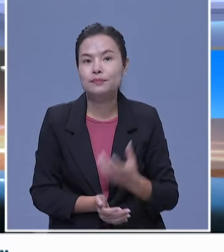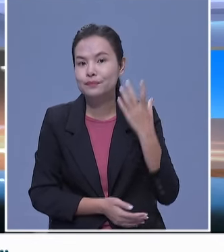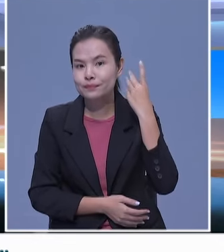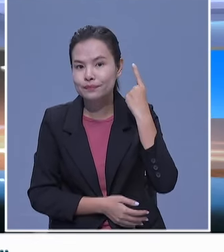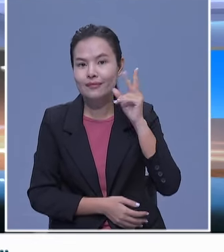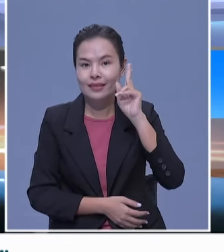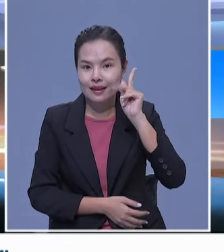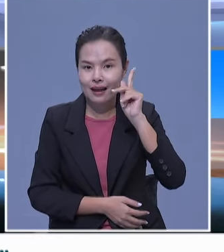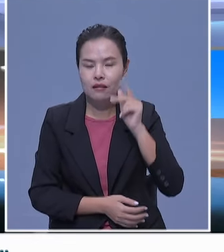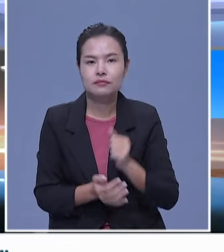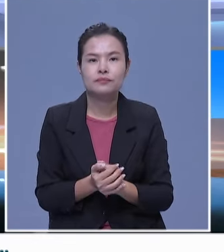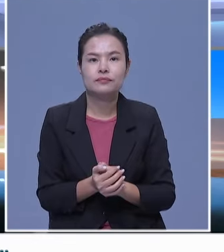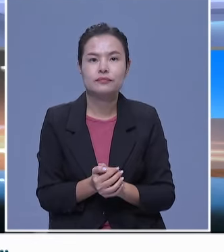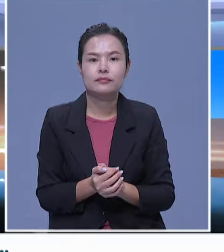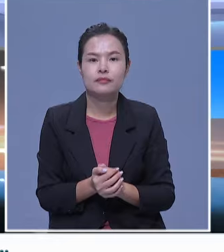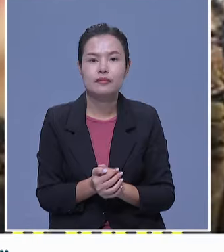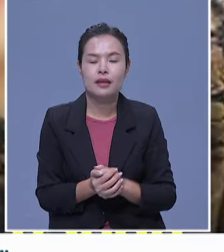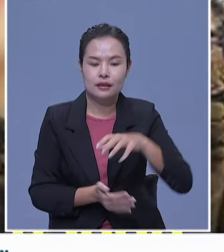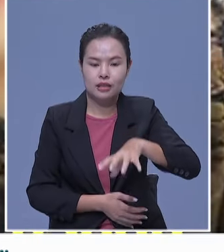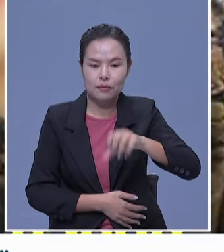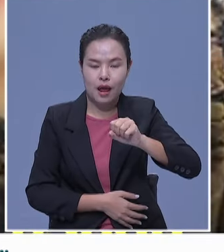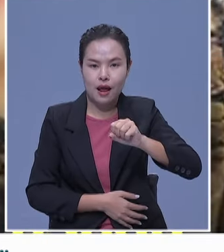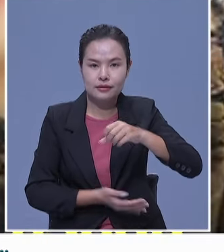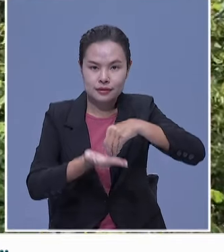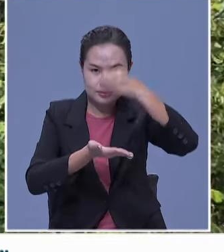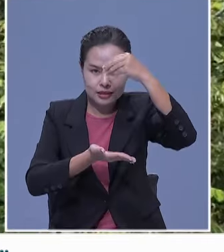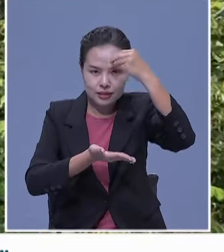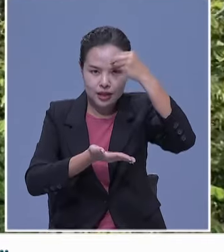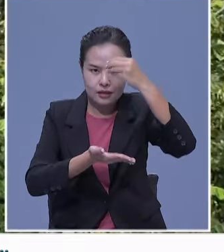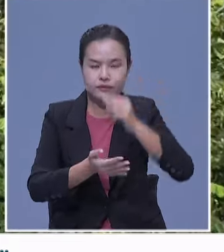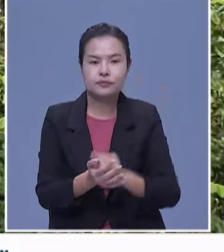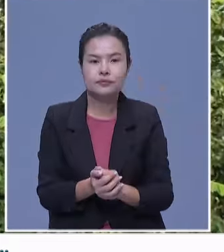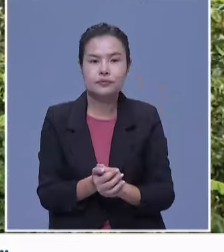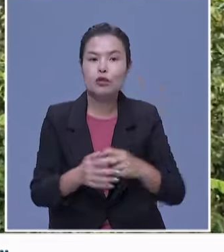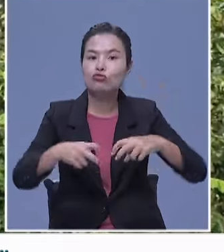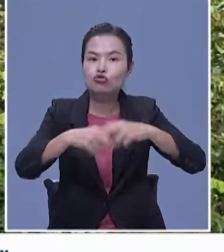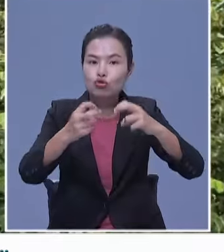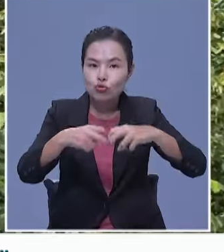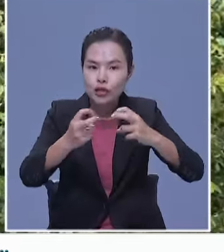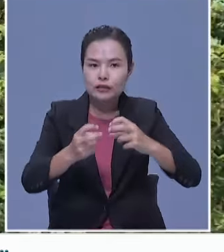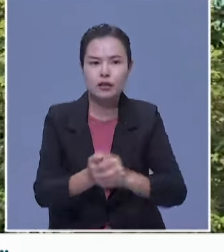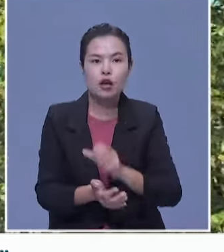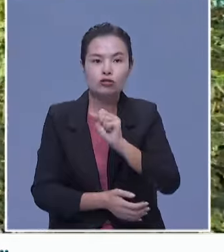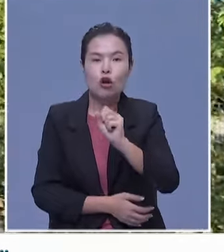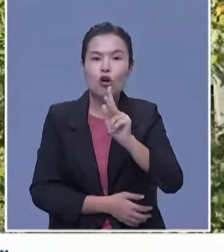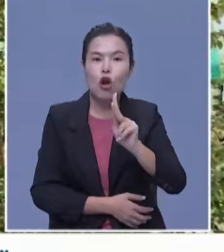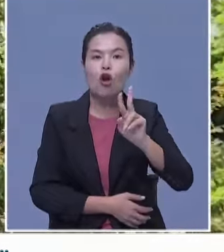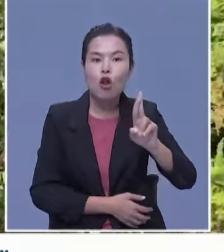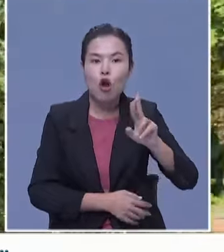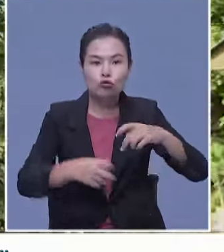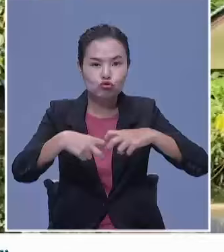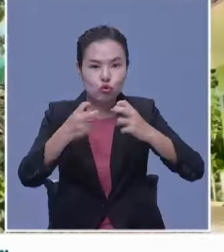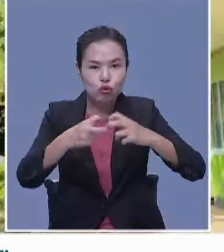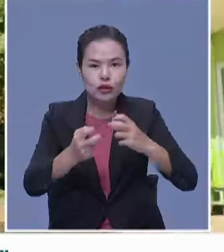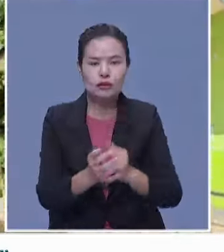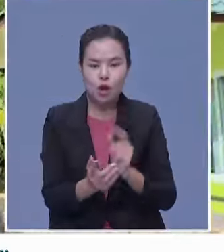านนี้ผู้สื่อข่าวลงพื้นที่ไปที่สำนักงานส่งเสริมการเรียนรู้ประจำจังหวัดสุรินทร์นะคะหรือว่าสกร.สุรินทร์